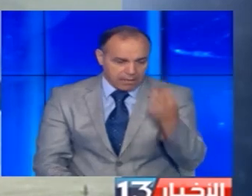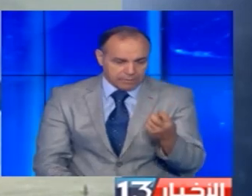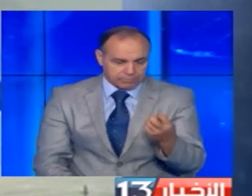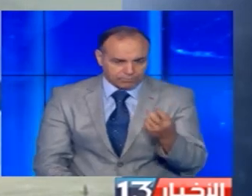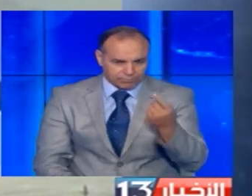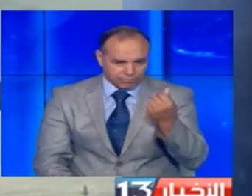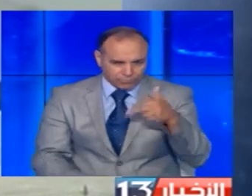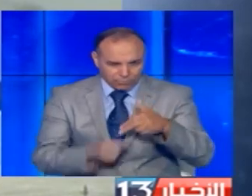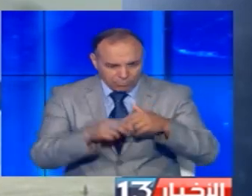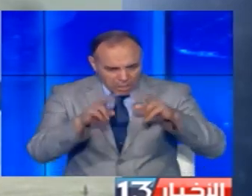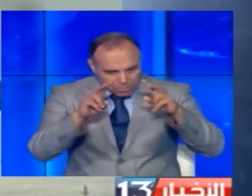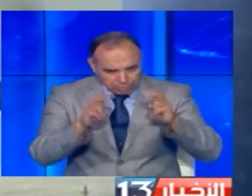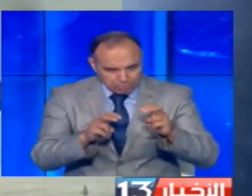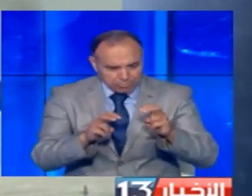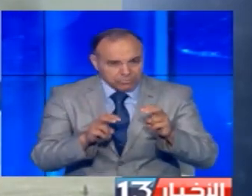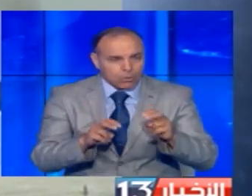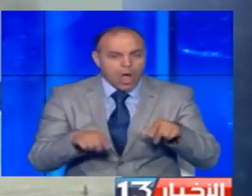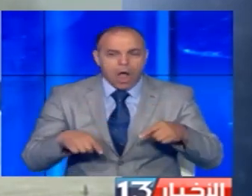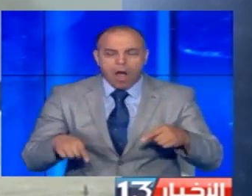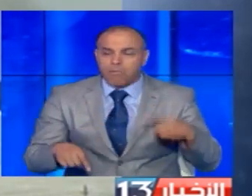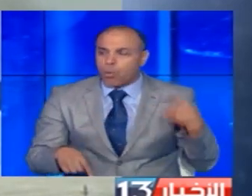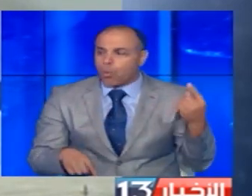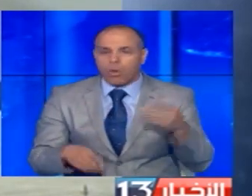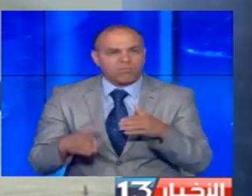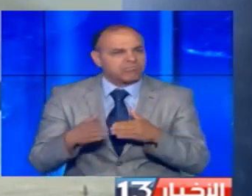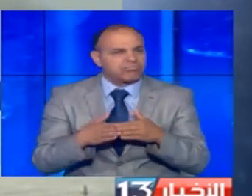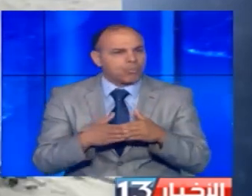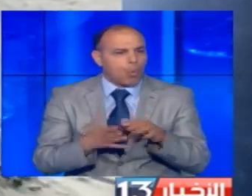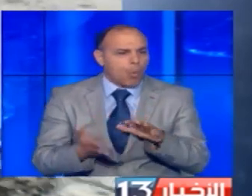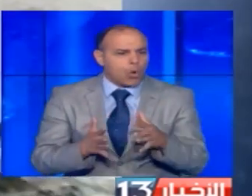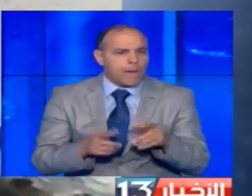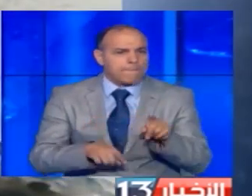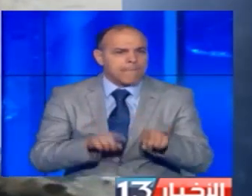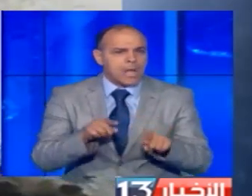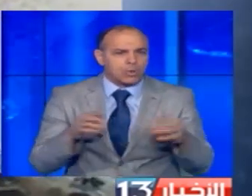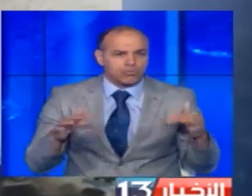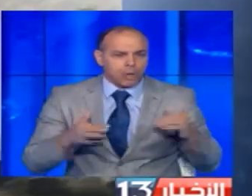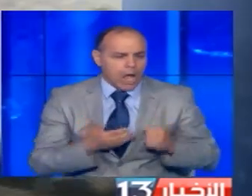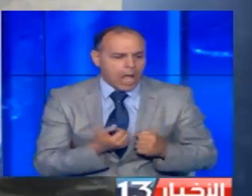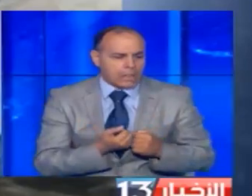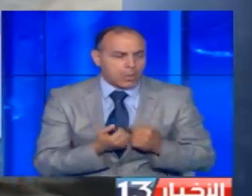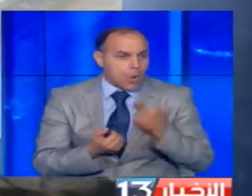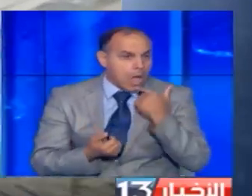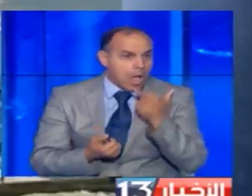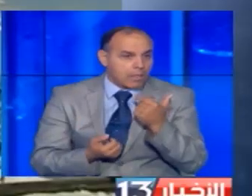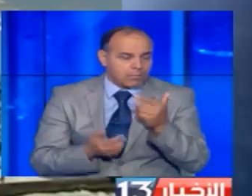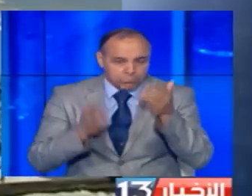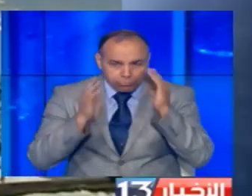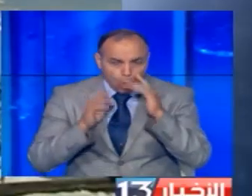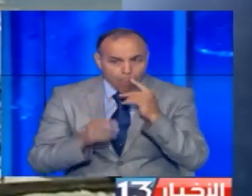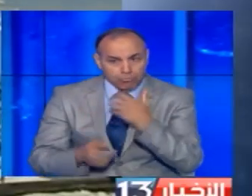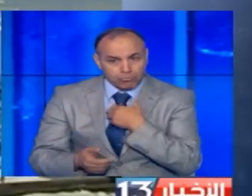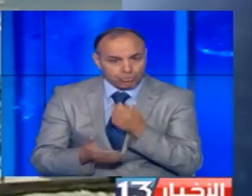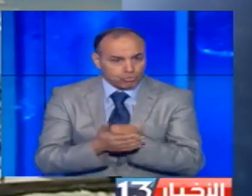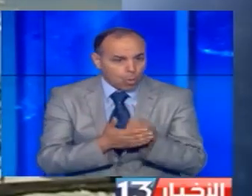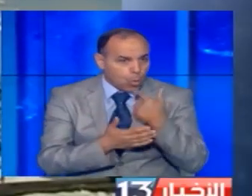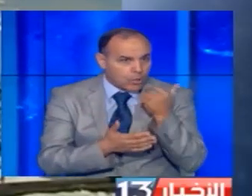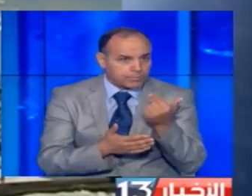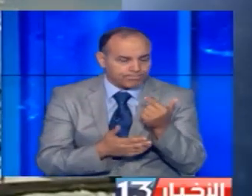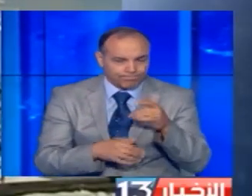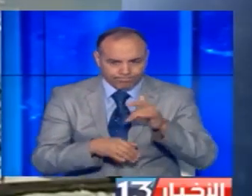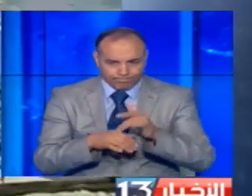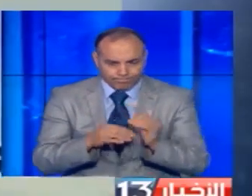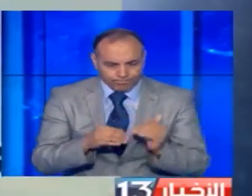اسعار النفط مع انحسار المخاوف من تعطل مع تم للبعض الامدادات في حين ركز المستثمرون على احتمال تبرر